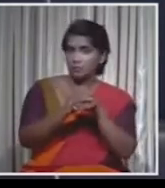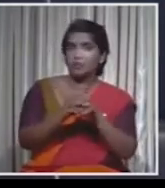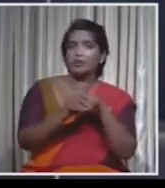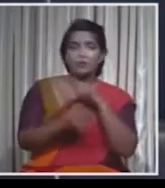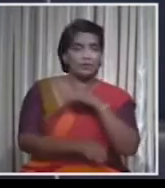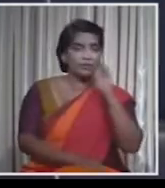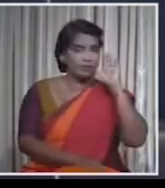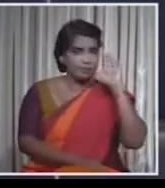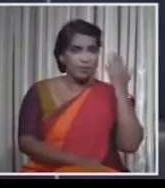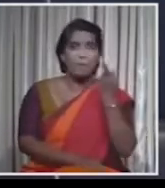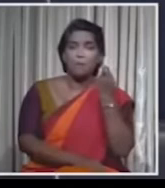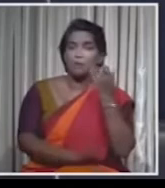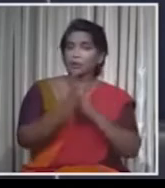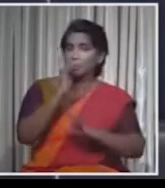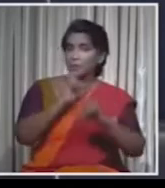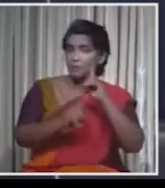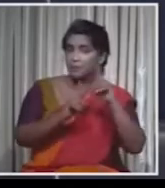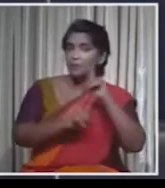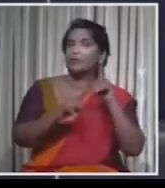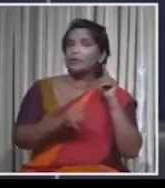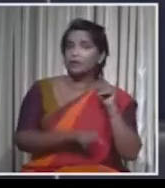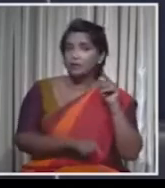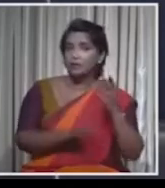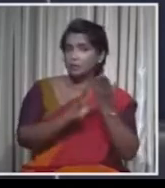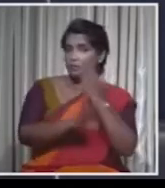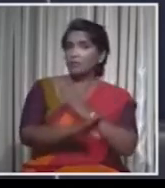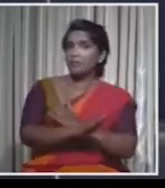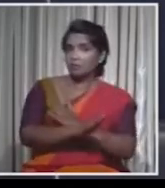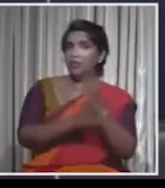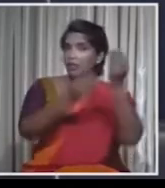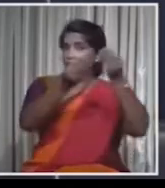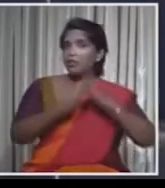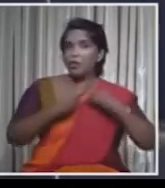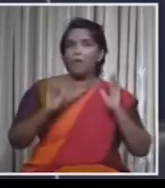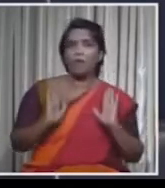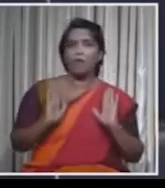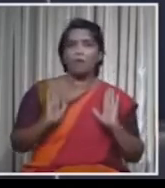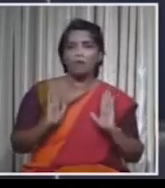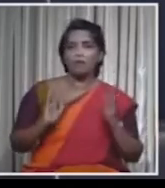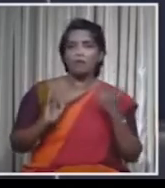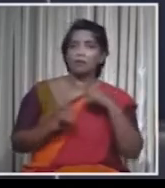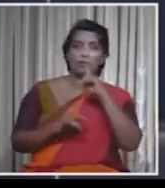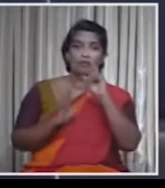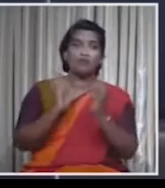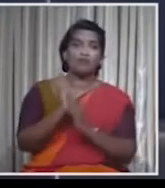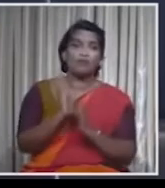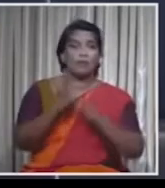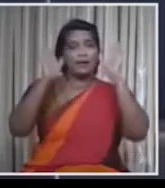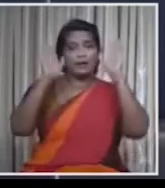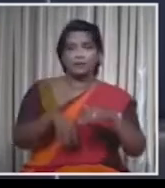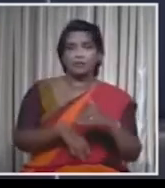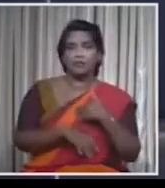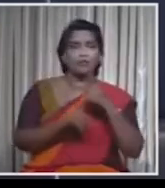විශේෂයෙන්ම මුදල් අමාත්‍යයන් සාකච්ඡාවට ඊට ඉස්සෙල්ලා අපිට මේ ටික දෙන්න ඕනේ. අපිට කියනවා කොමිටි මේකට එන්න කියලා. මම